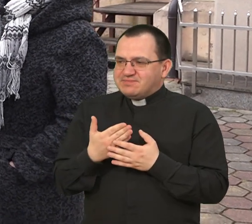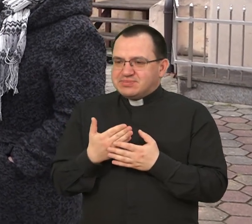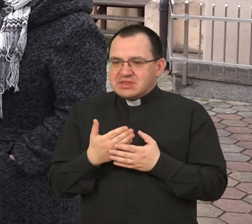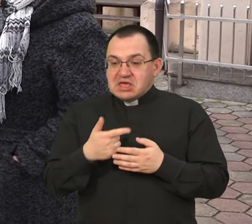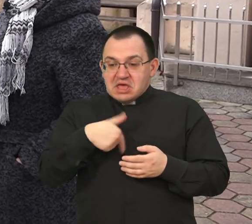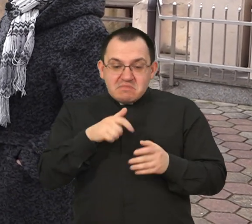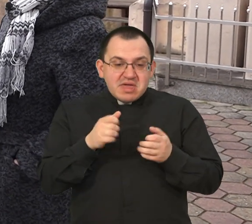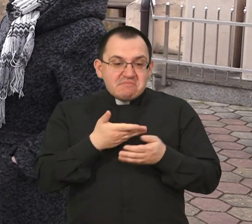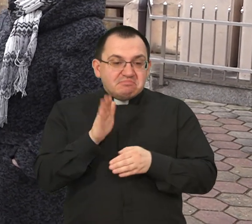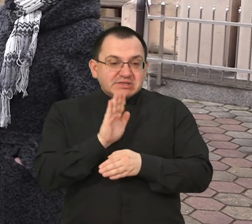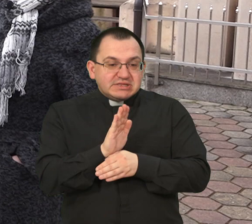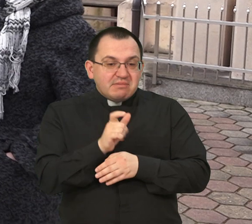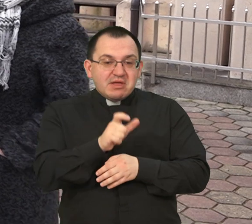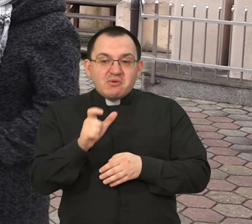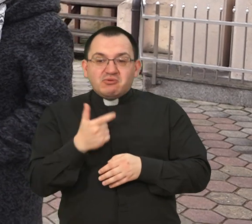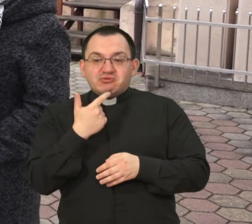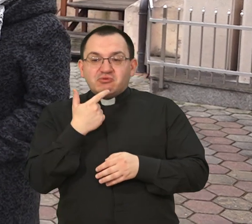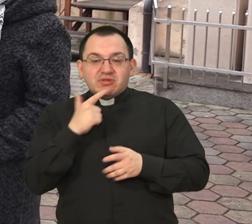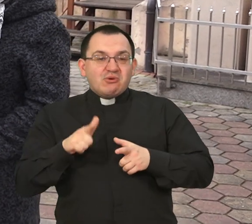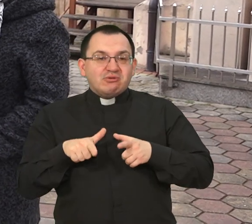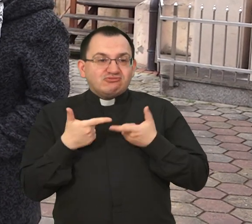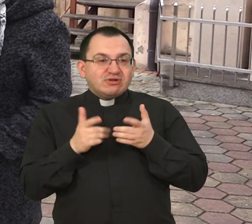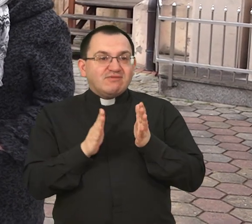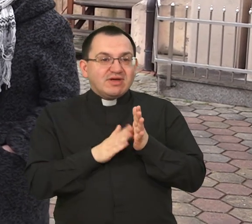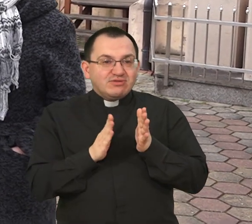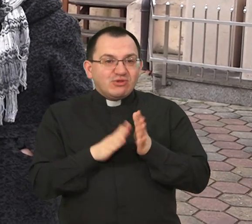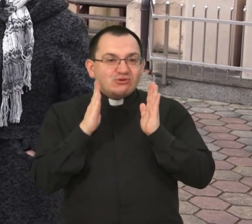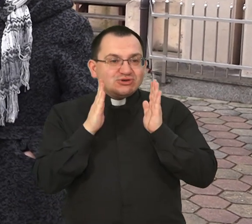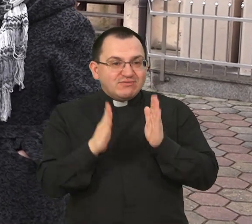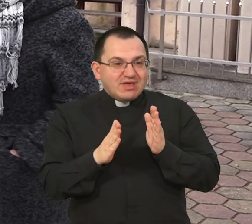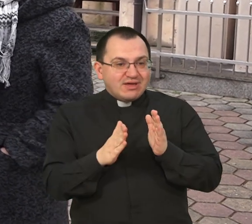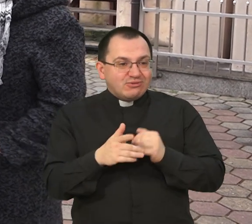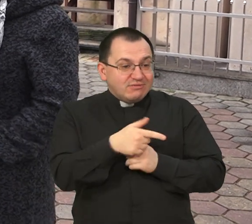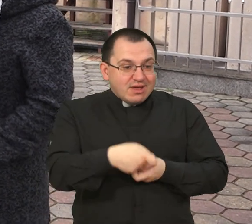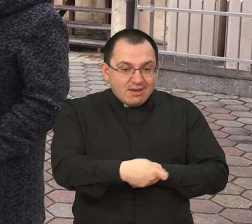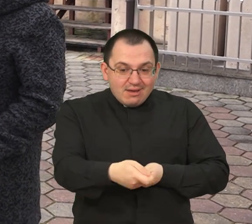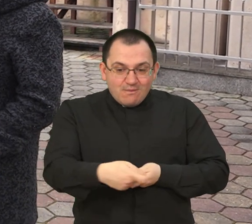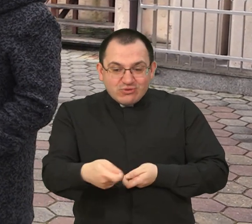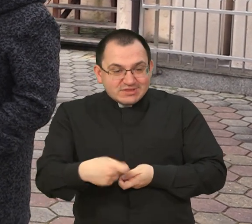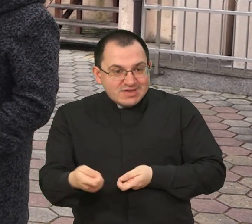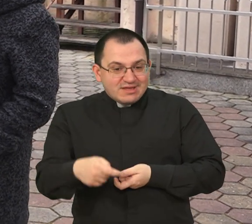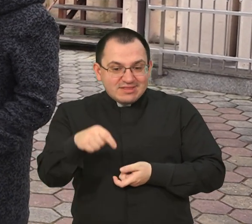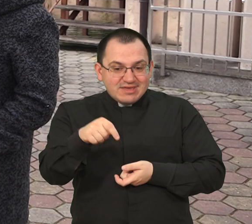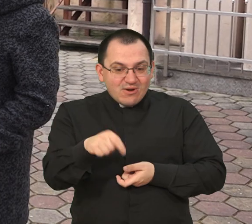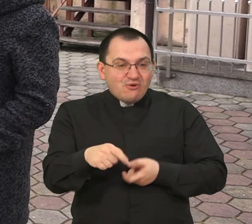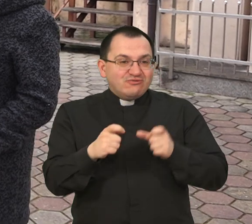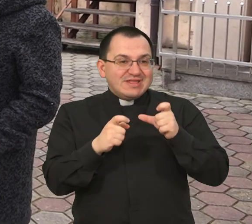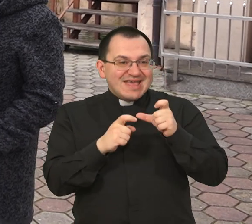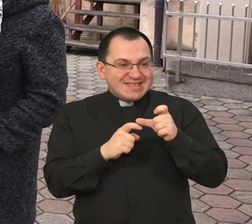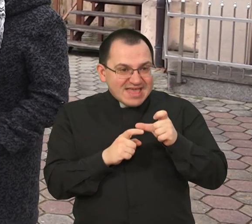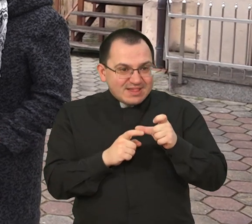osobe koje svoju vjeru žive i svjedoče tamo gdje su posijani. Vi ste, slikovito rečeno, posijani evo